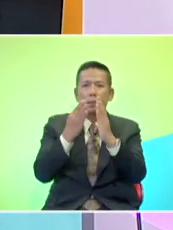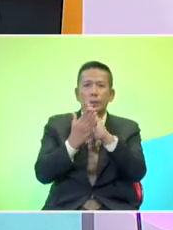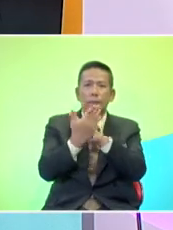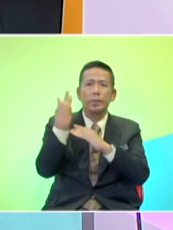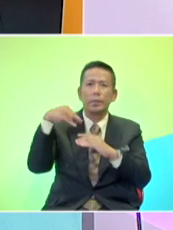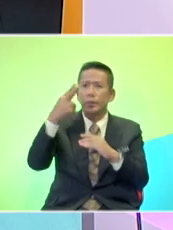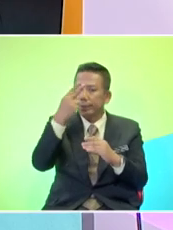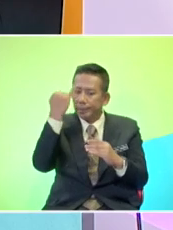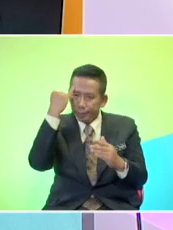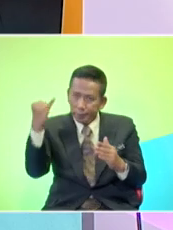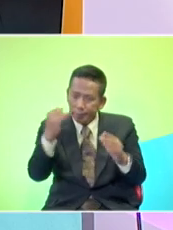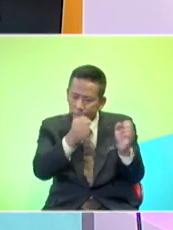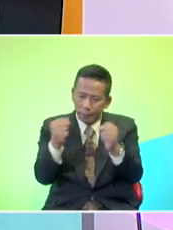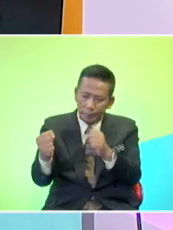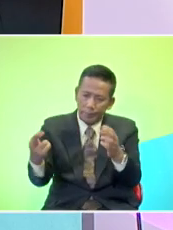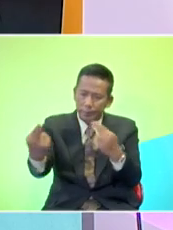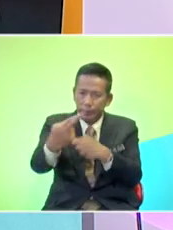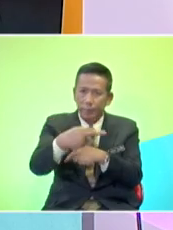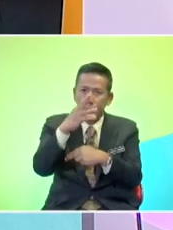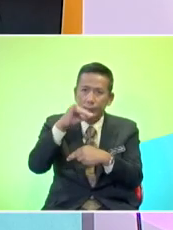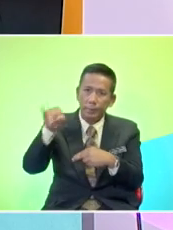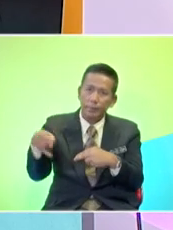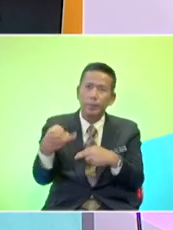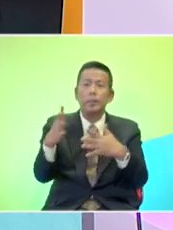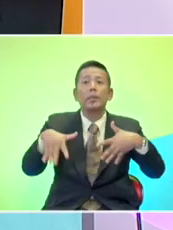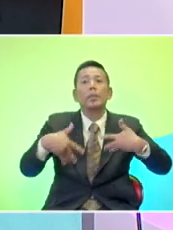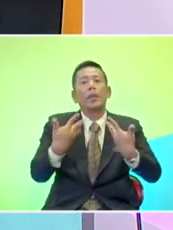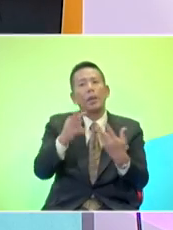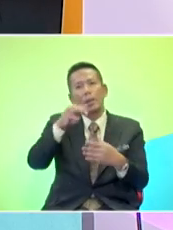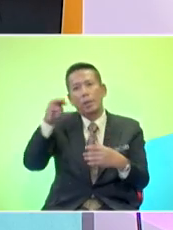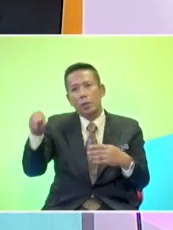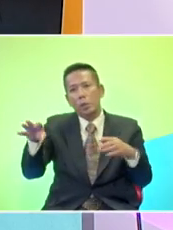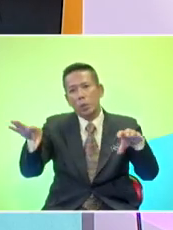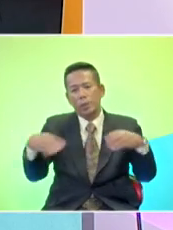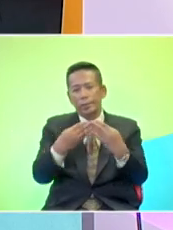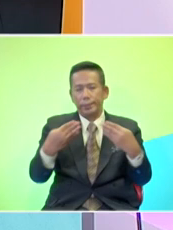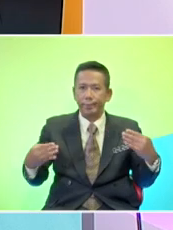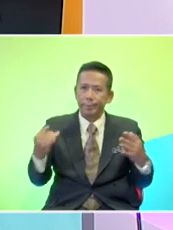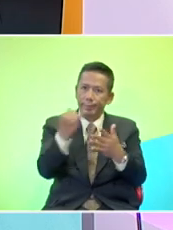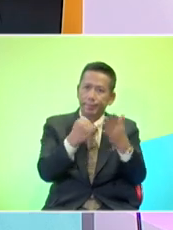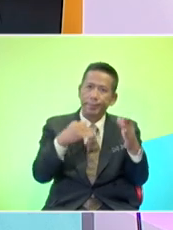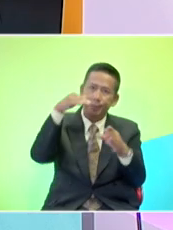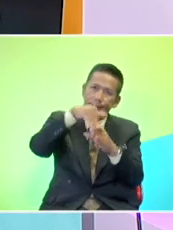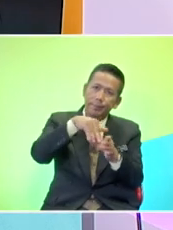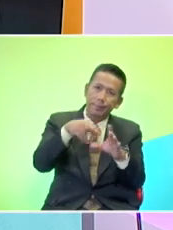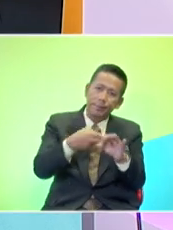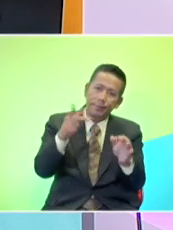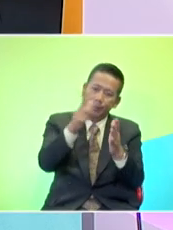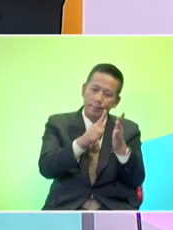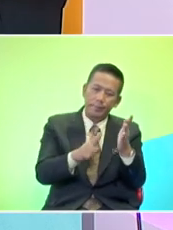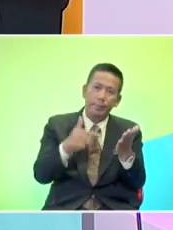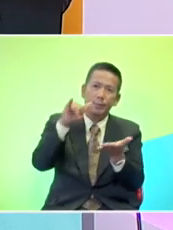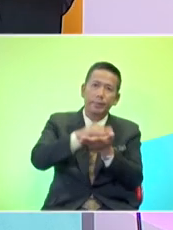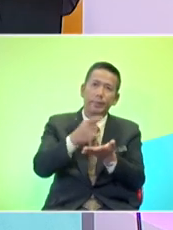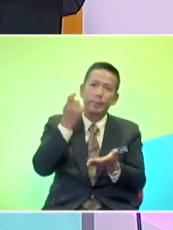ide dari segi susunan ruang dan juga bagaimana murid mengaplikasikan bahasa sendiri dalam hasil eksplorasi mereka